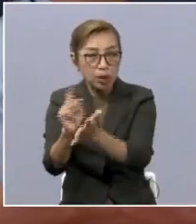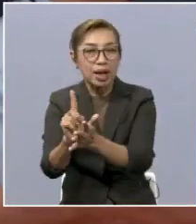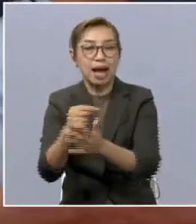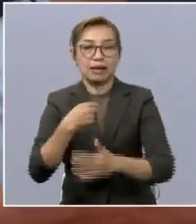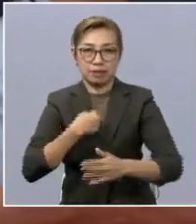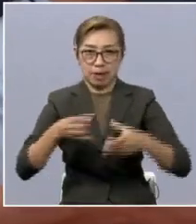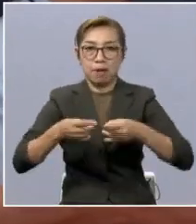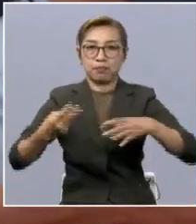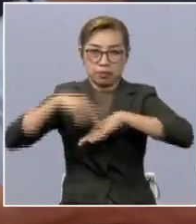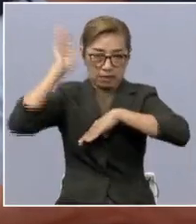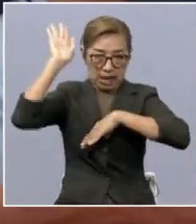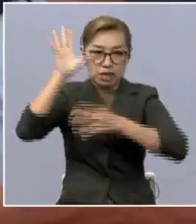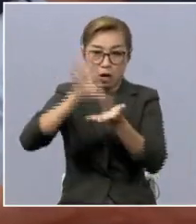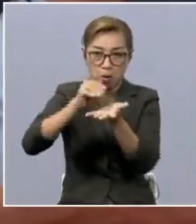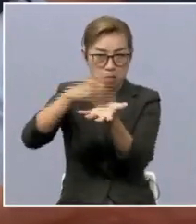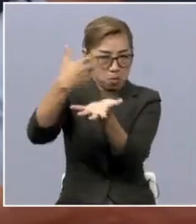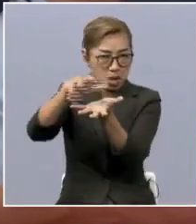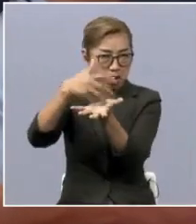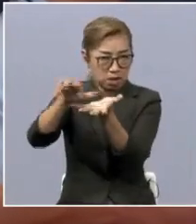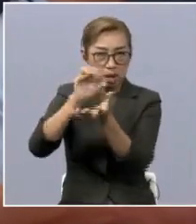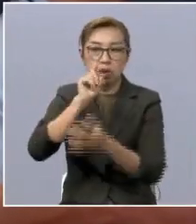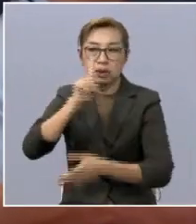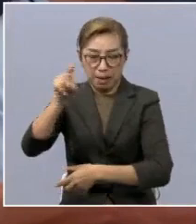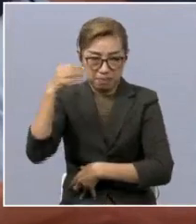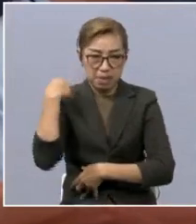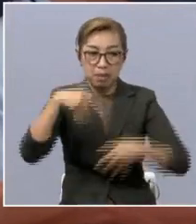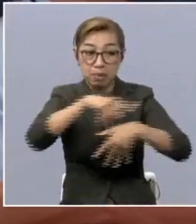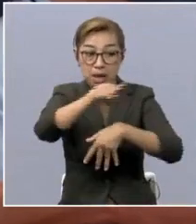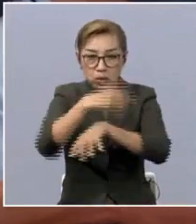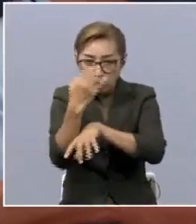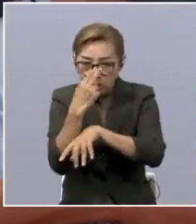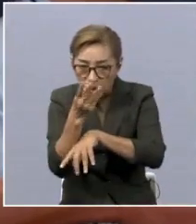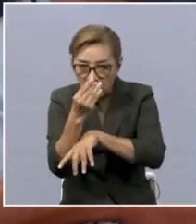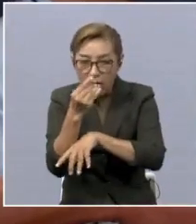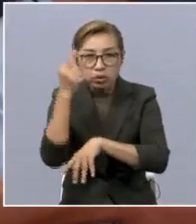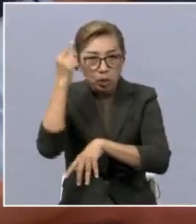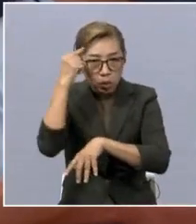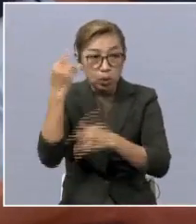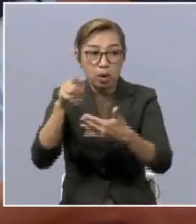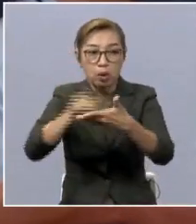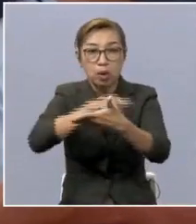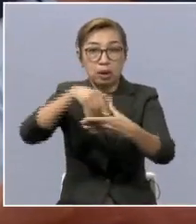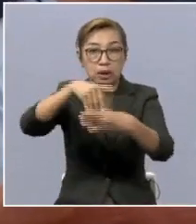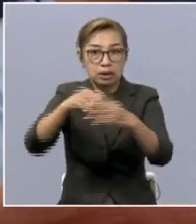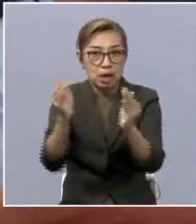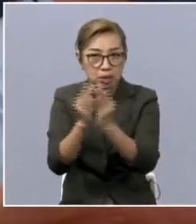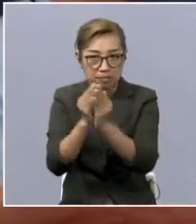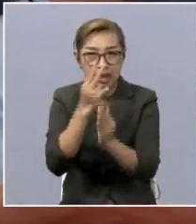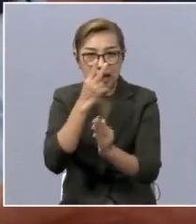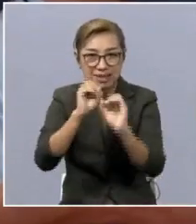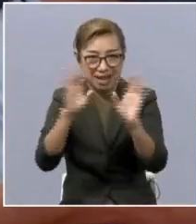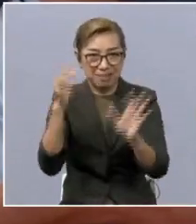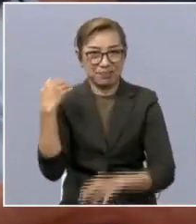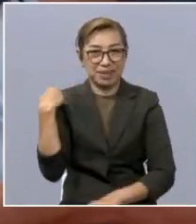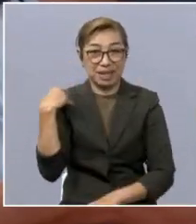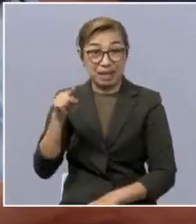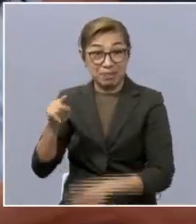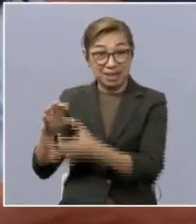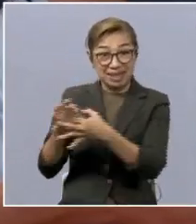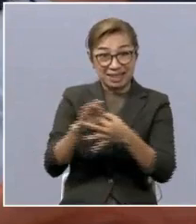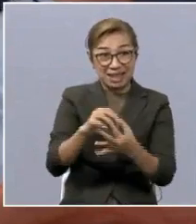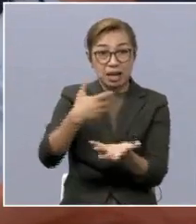ได้รู้นะครับแล้วก็ผลที่ตามมาเนี่ยก็จะได้เห็นหลังการเลือกตั้งครับ เมื่อสักครู่ที่คุณสัตกุลพูดถึงคุณเอกนั